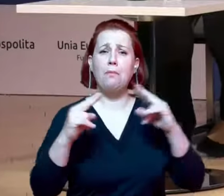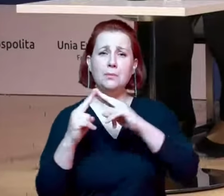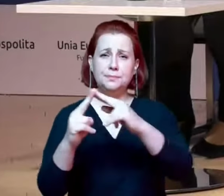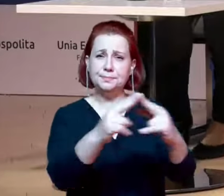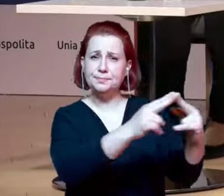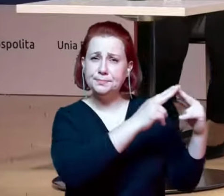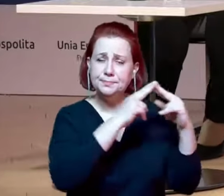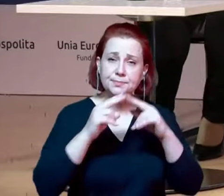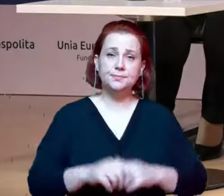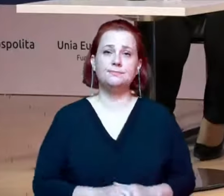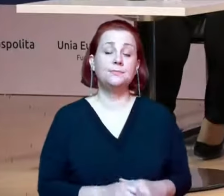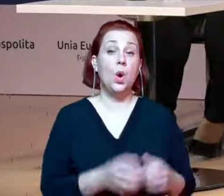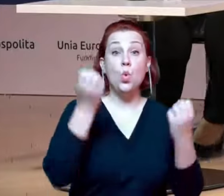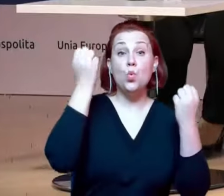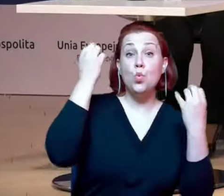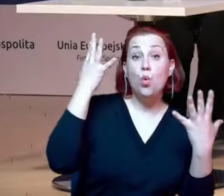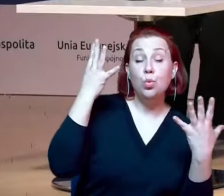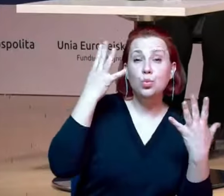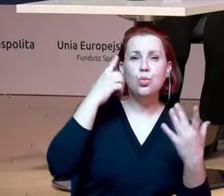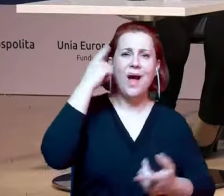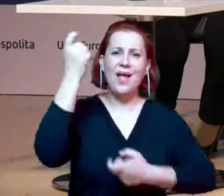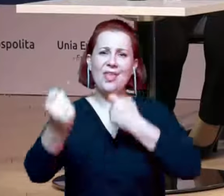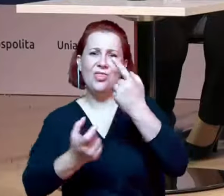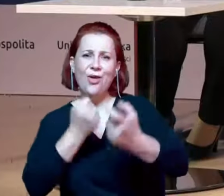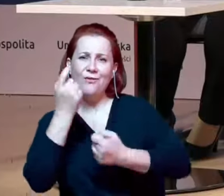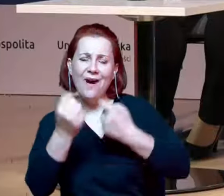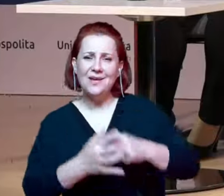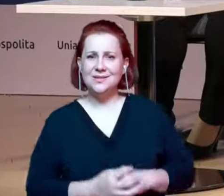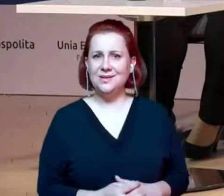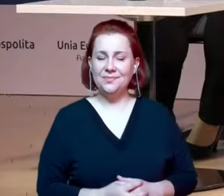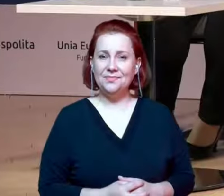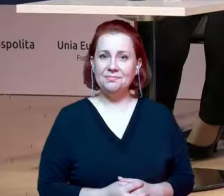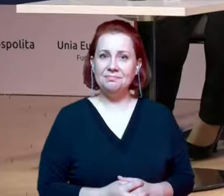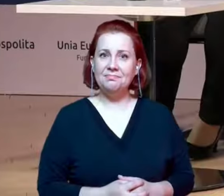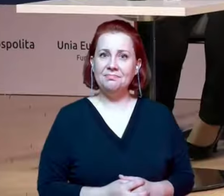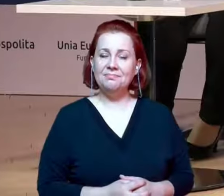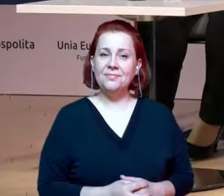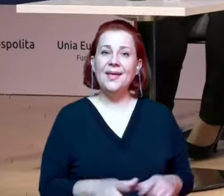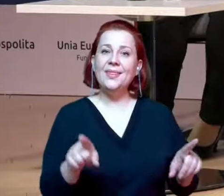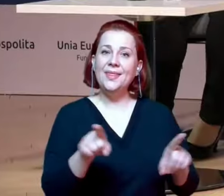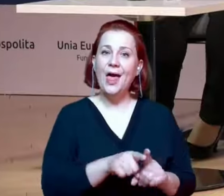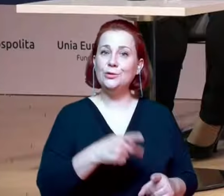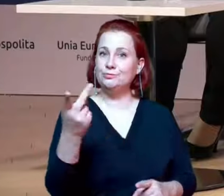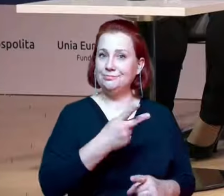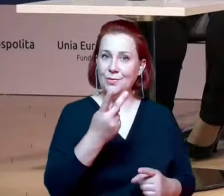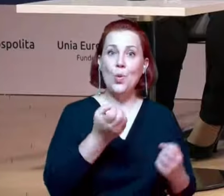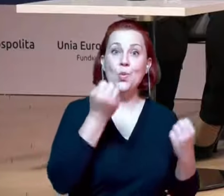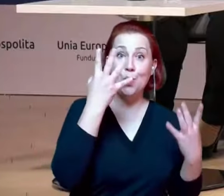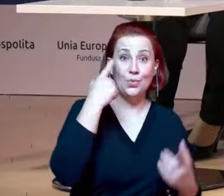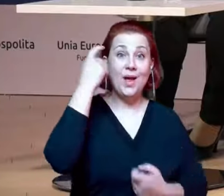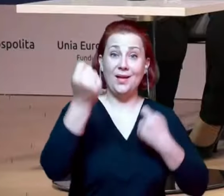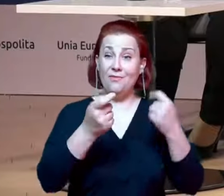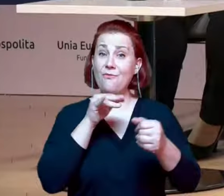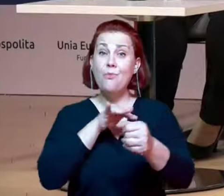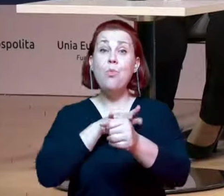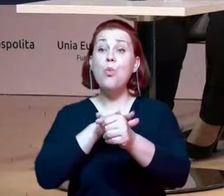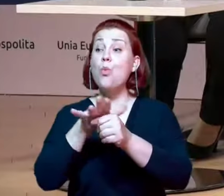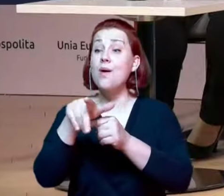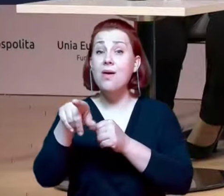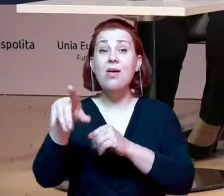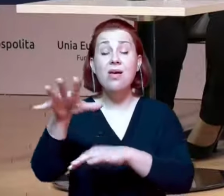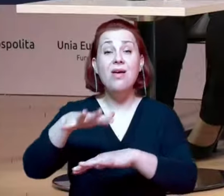różne relacje między kulturą, innowacjami i wpływem tych działań kulturalnych, innowacyjnych właśnie